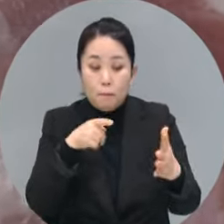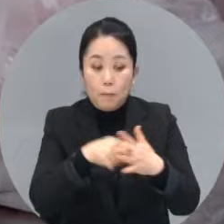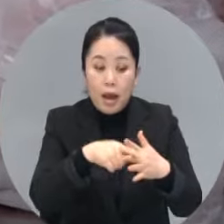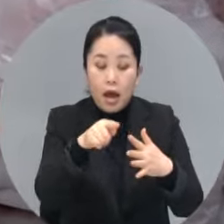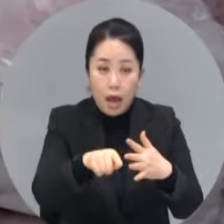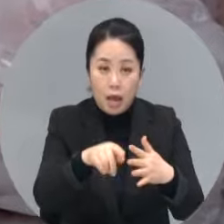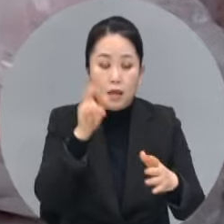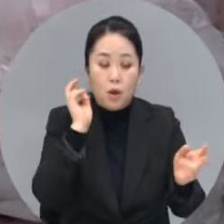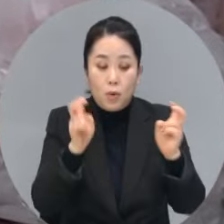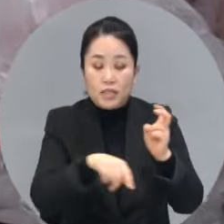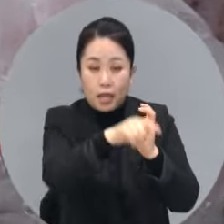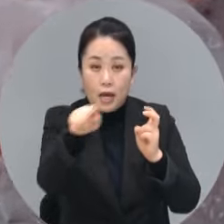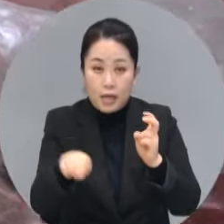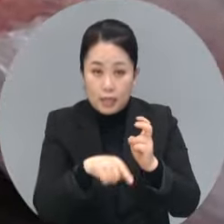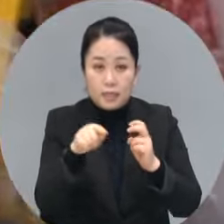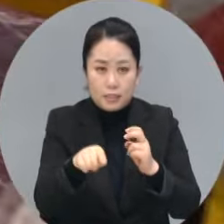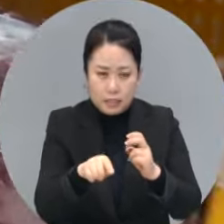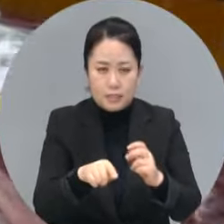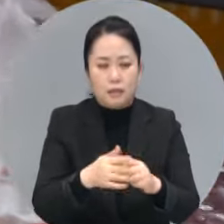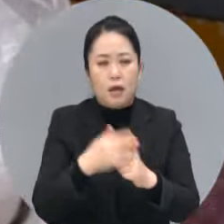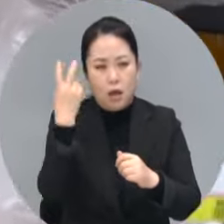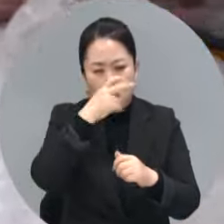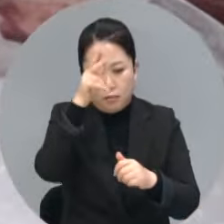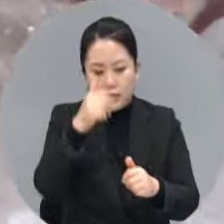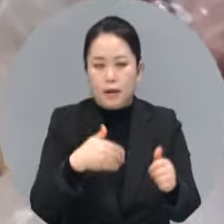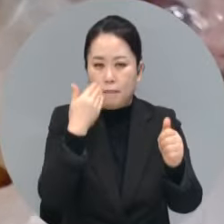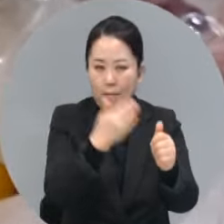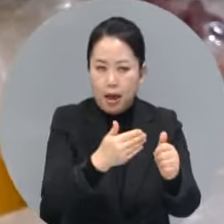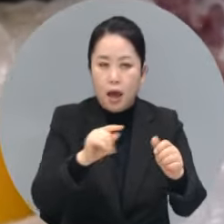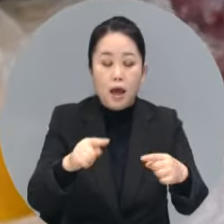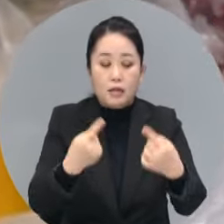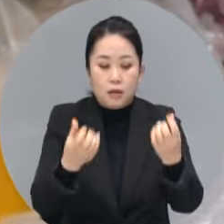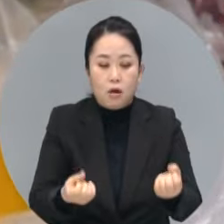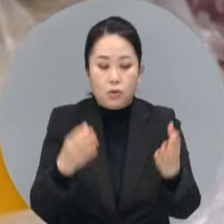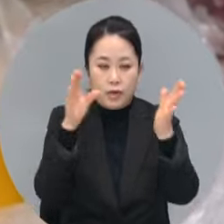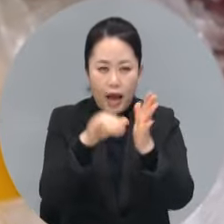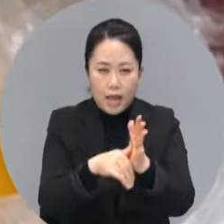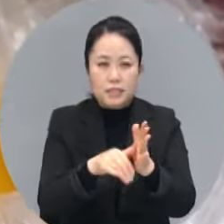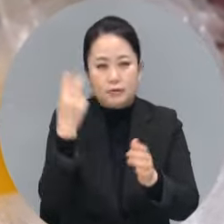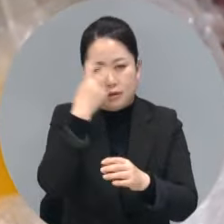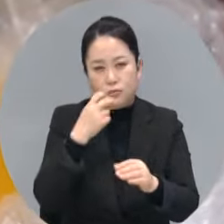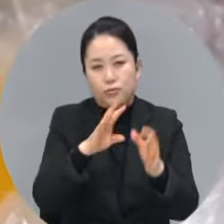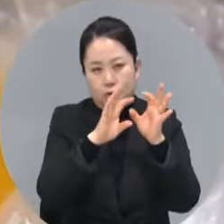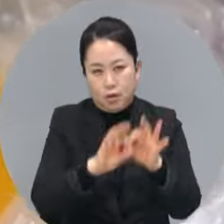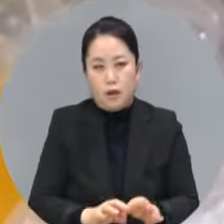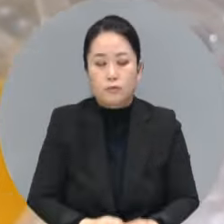한편 설 연휴 전까지 단속을 이어갈 예정입니다. MBC 뉴스 정진명입니다.